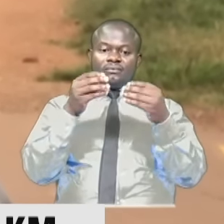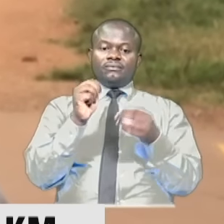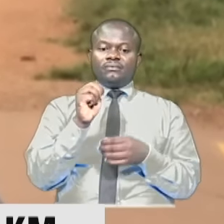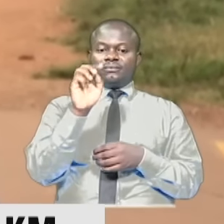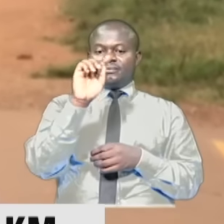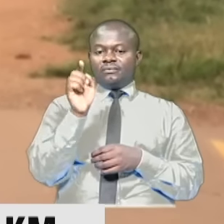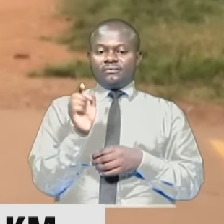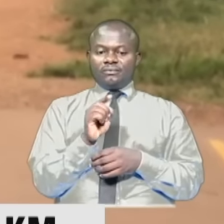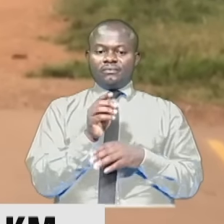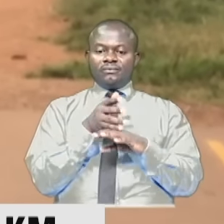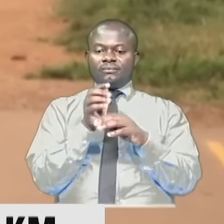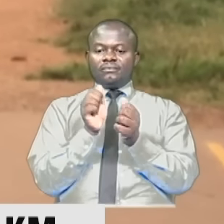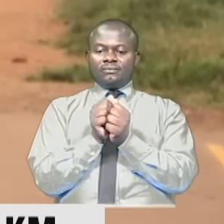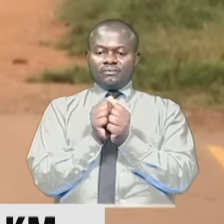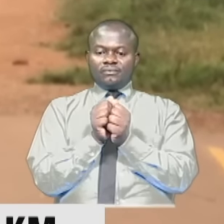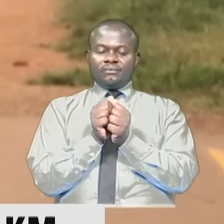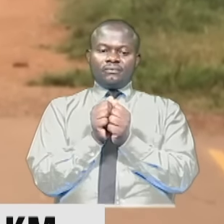kibe zigera mu